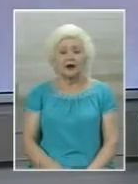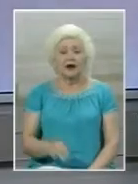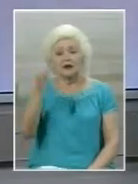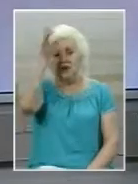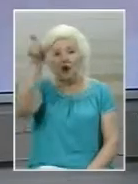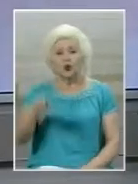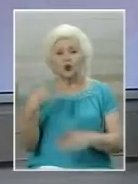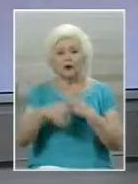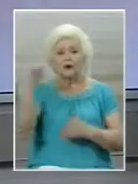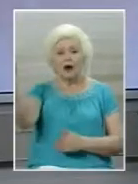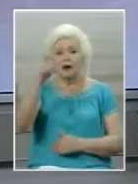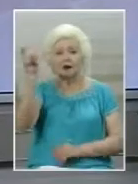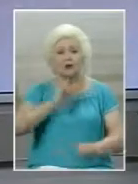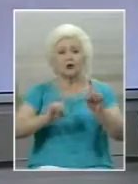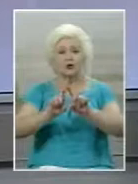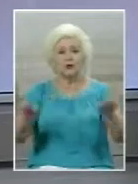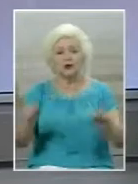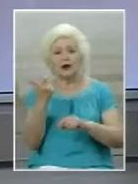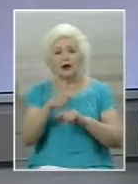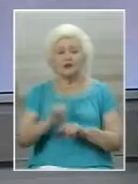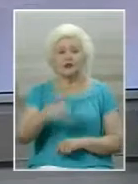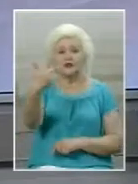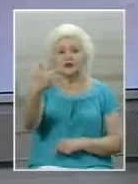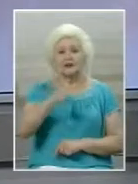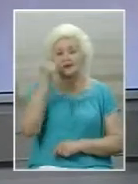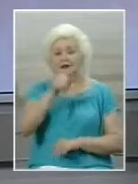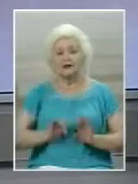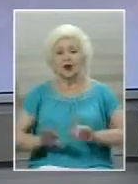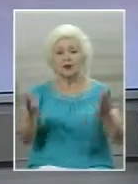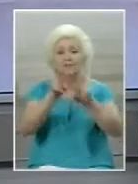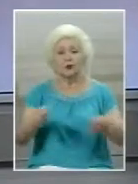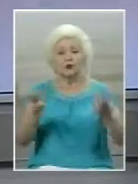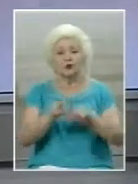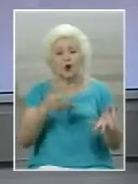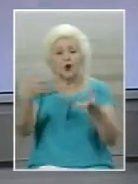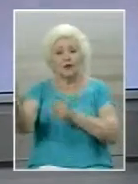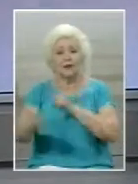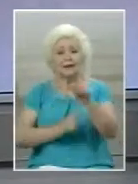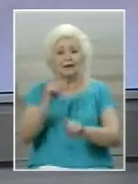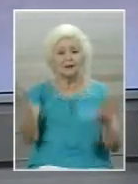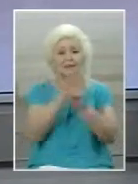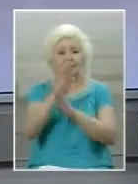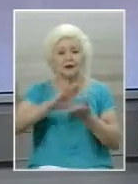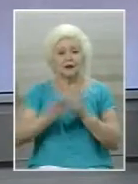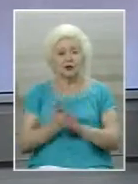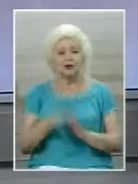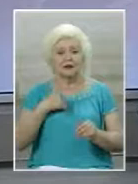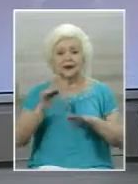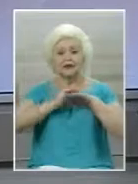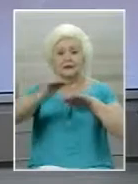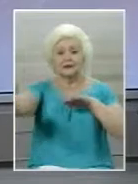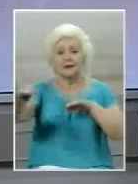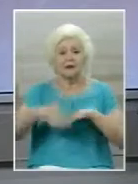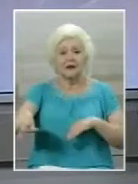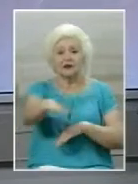Науковці Херсонського аграрного університету більше 30 років проводять дослідження впливу зміни кліматичних умов в нашій степовій зоні